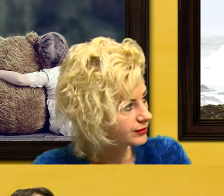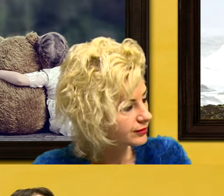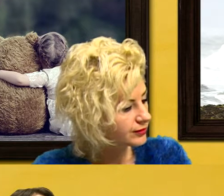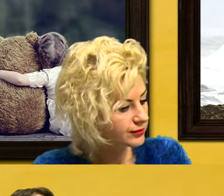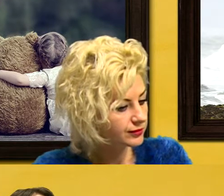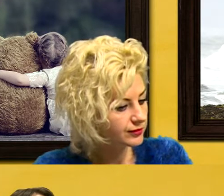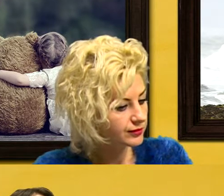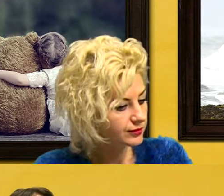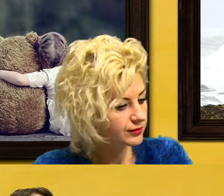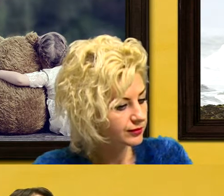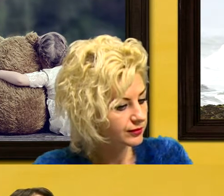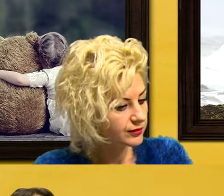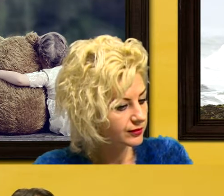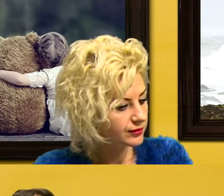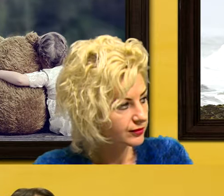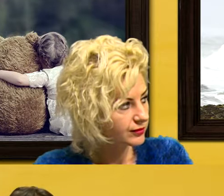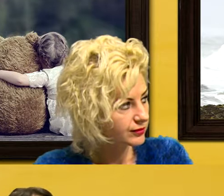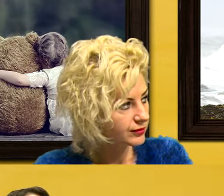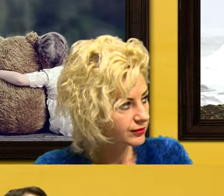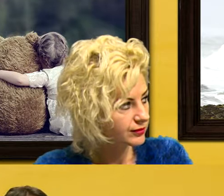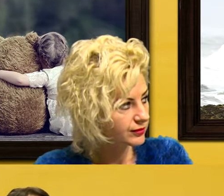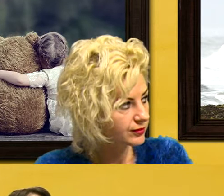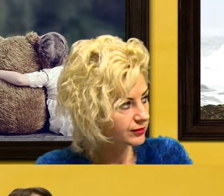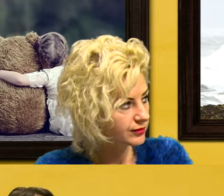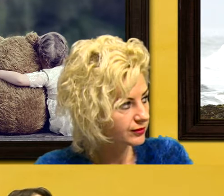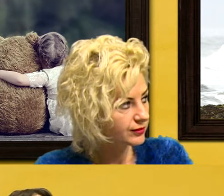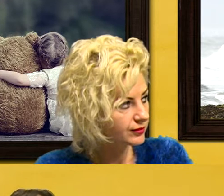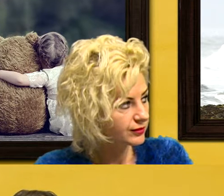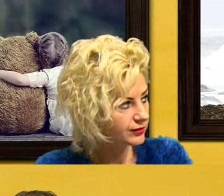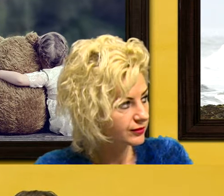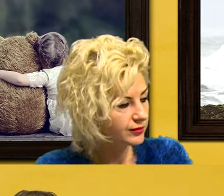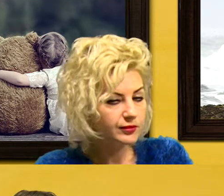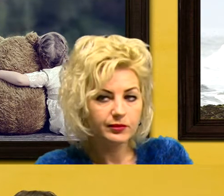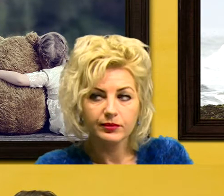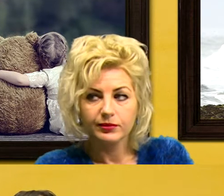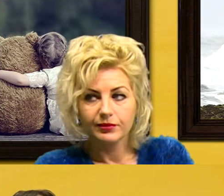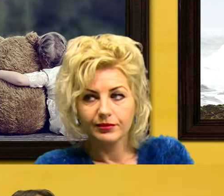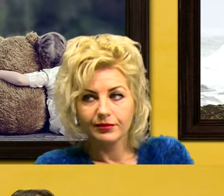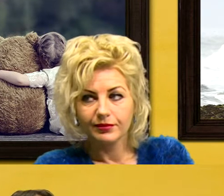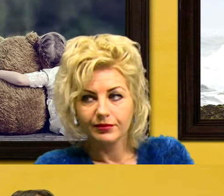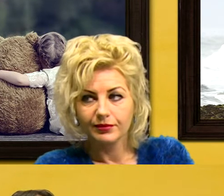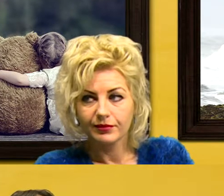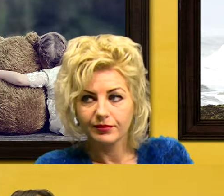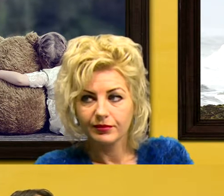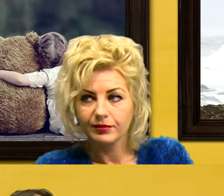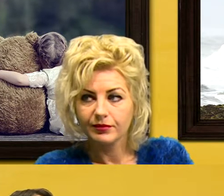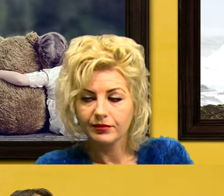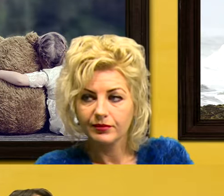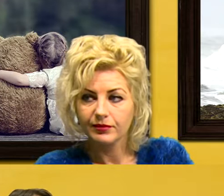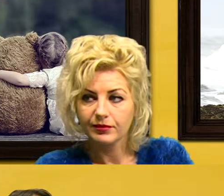A stat 12 ani departe de familie, a stat singur în internat. Părinții au